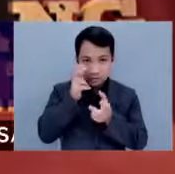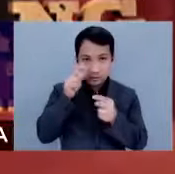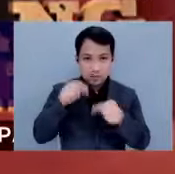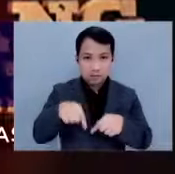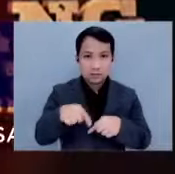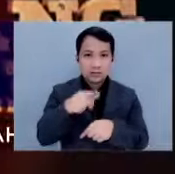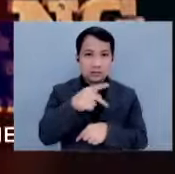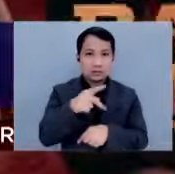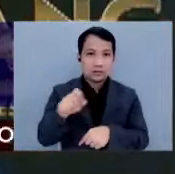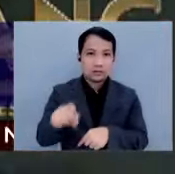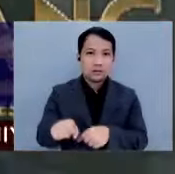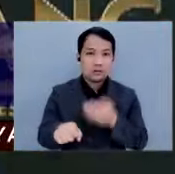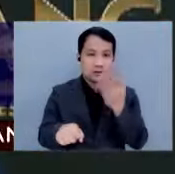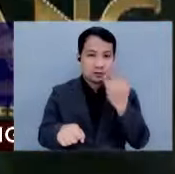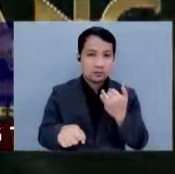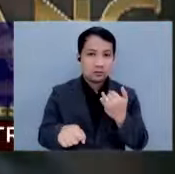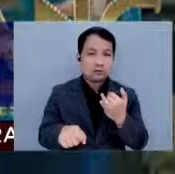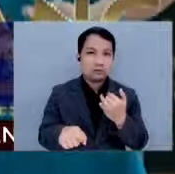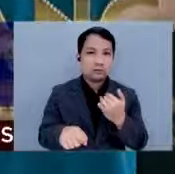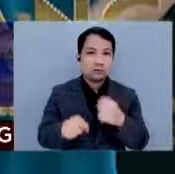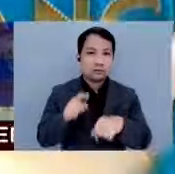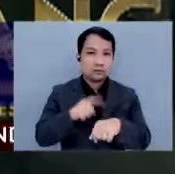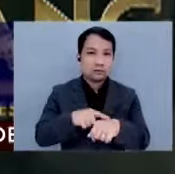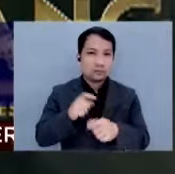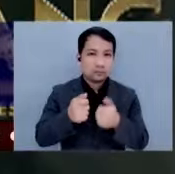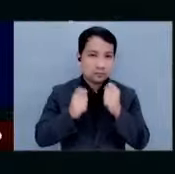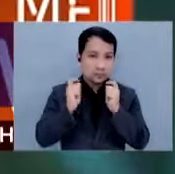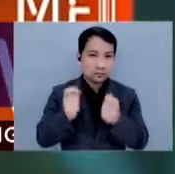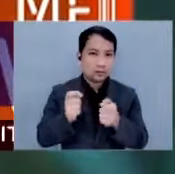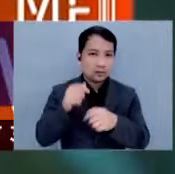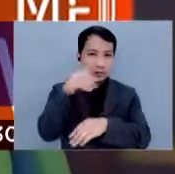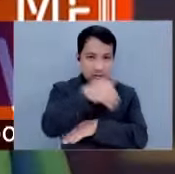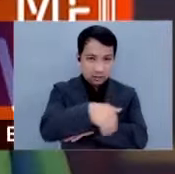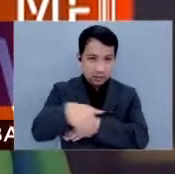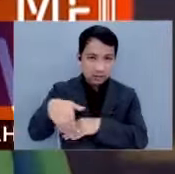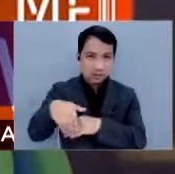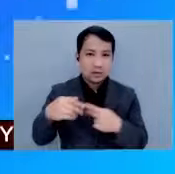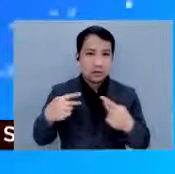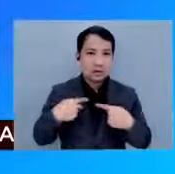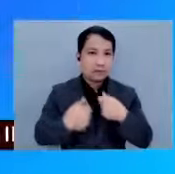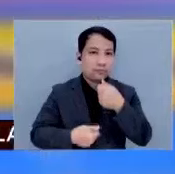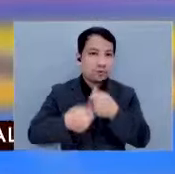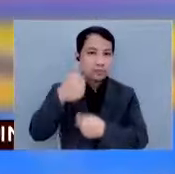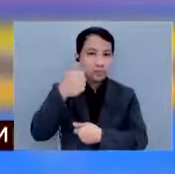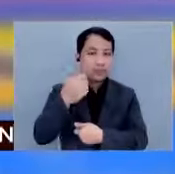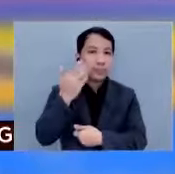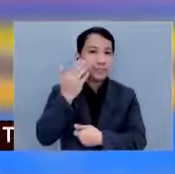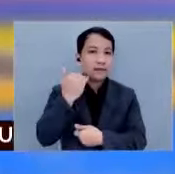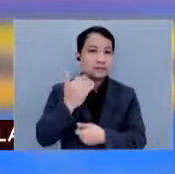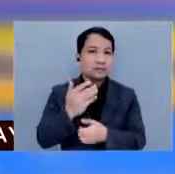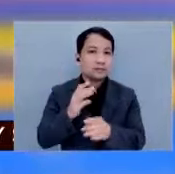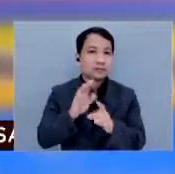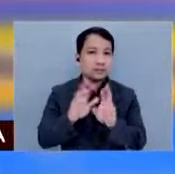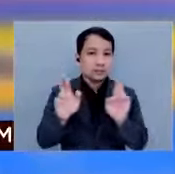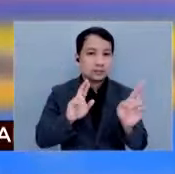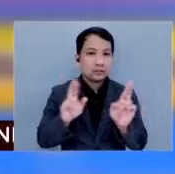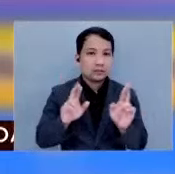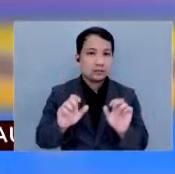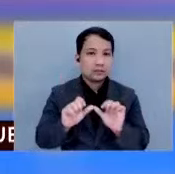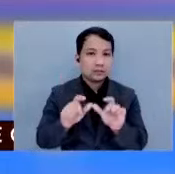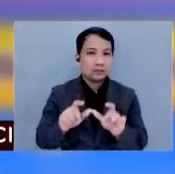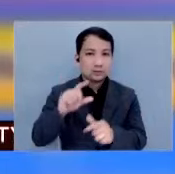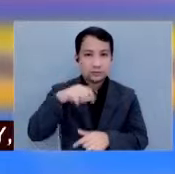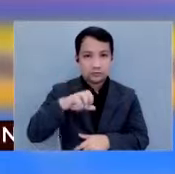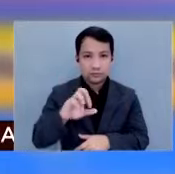shows para sa aming primetime panalo. Gabi-gabi, may chance kayong manalo. Abangan lang ang lalabas sa QR code